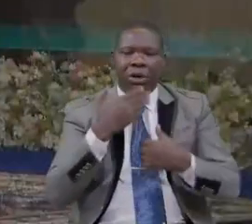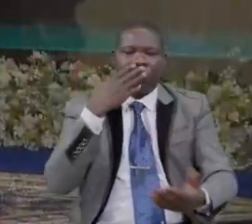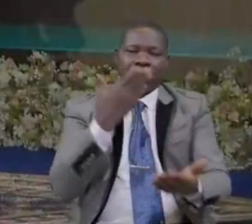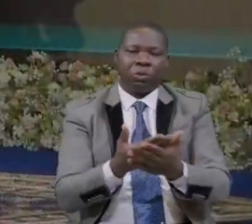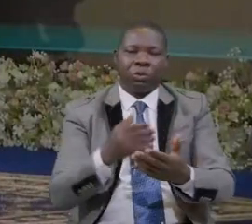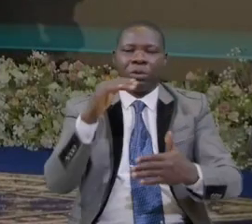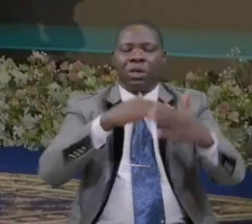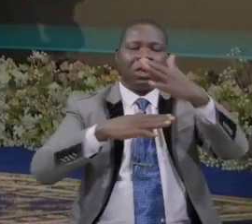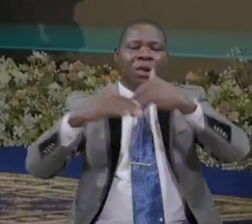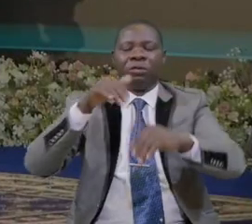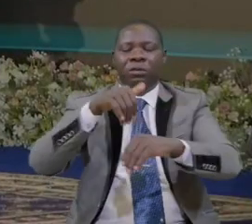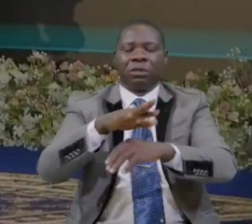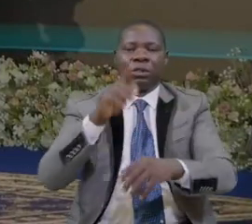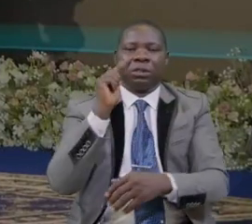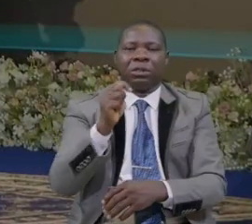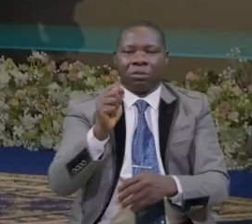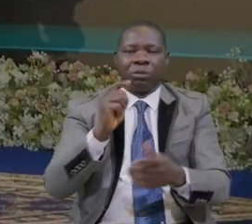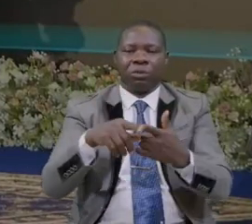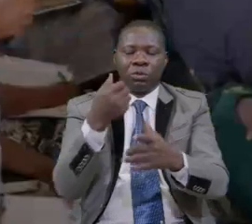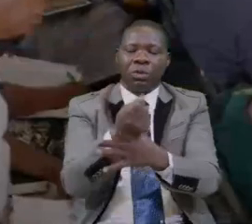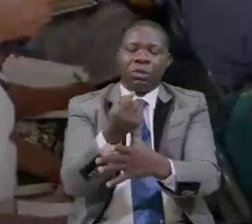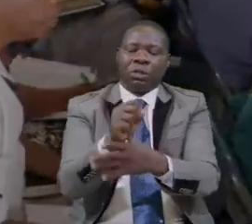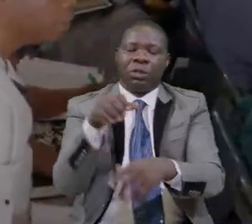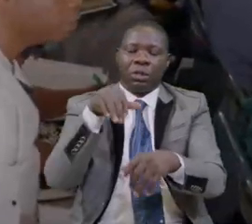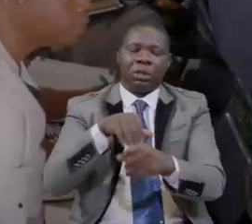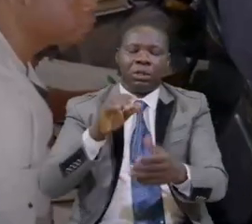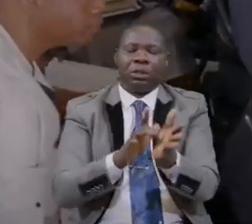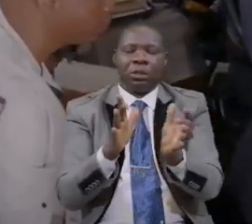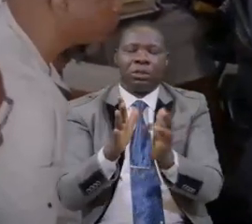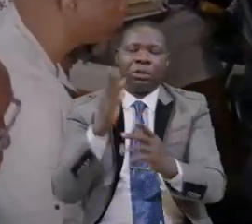un témoignage, de bon témoignage à donner au nom de Jésus.